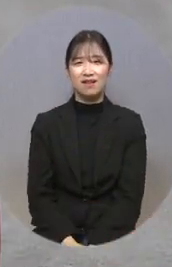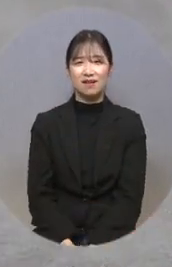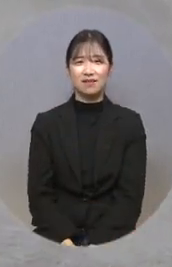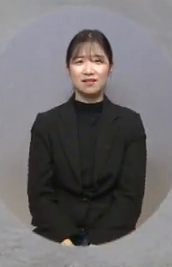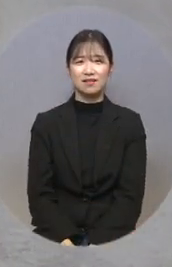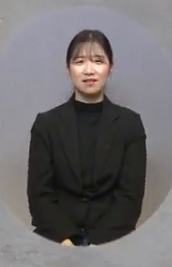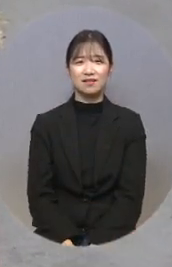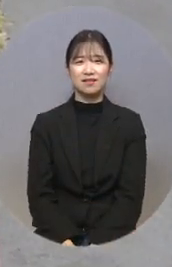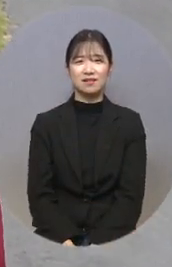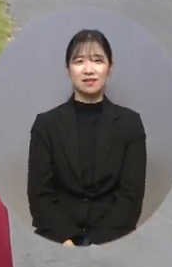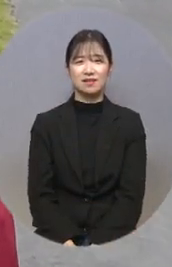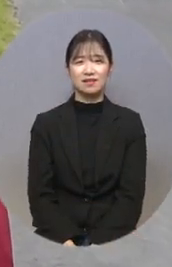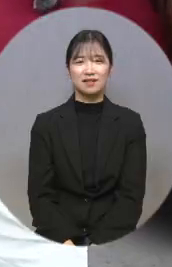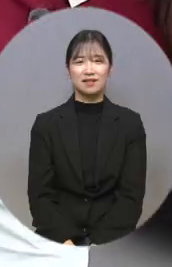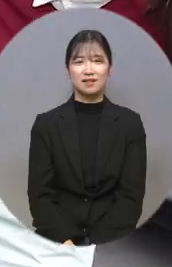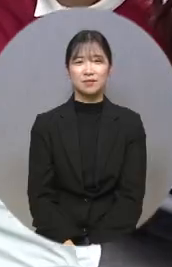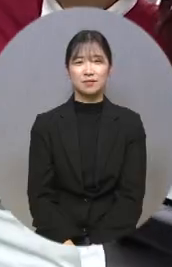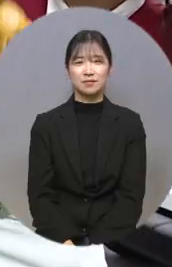손 꿀밤.